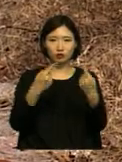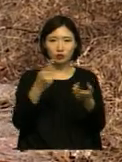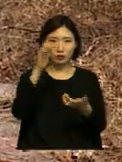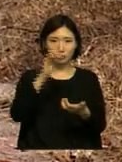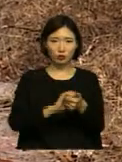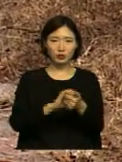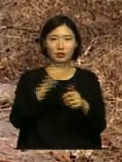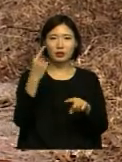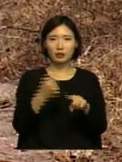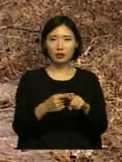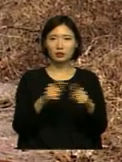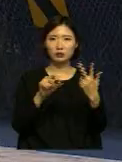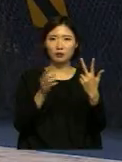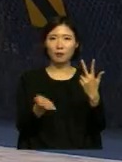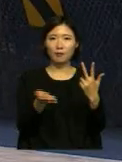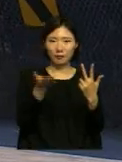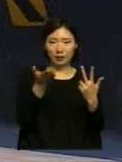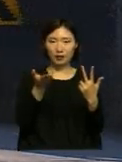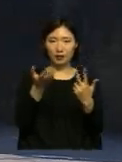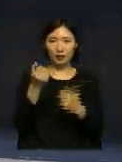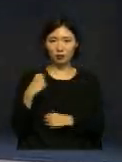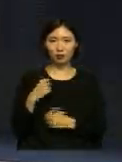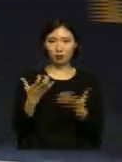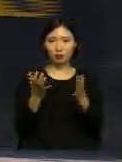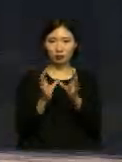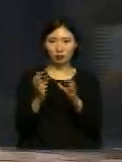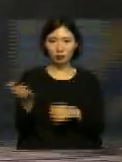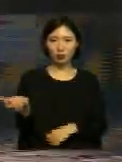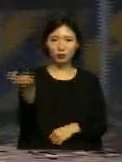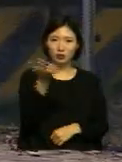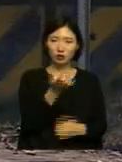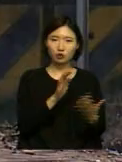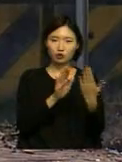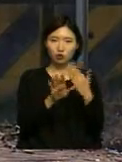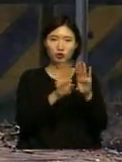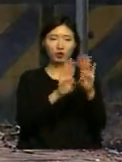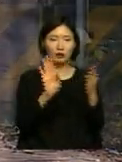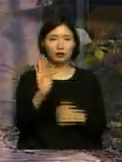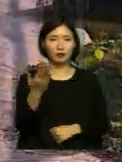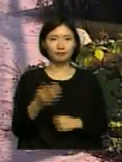통제하다 지난 7월 말 부대가 이전하며 개방할 수 있게 된 겁니다.